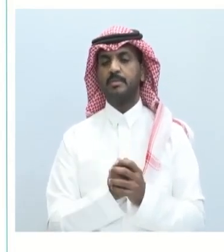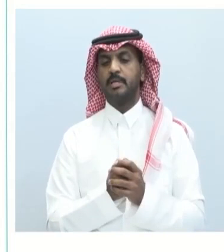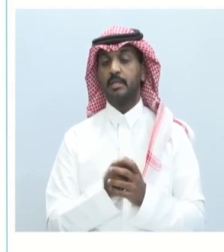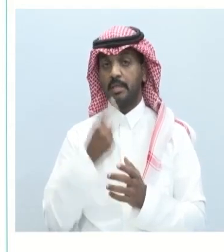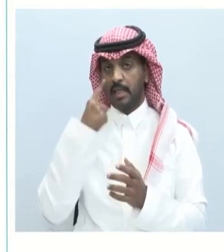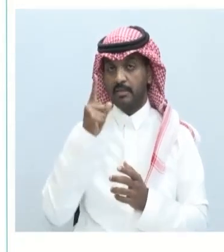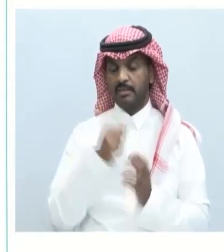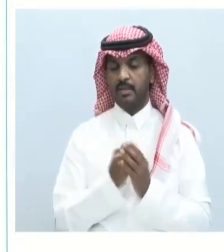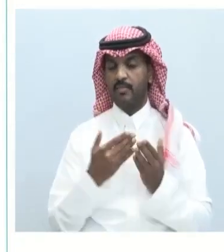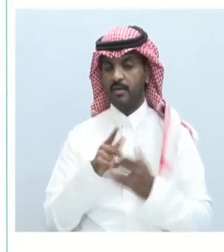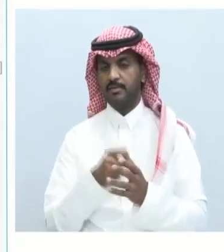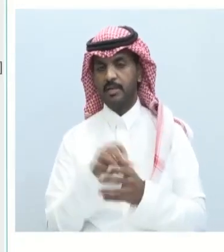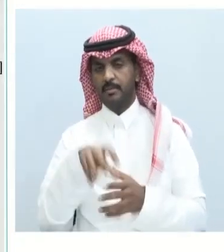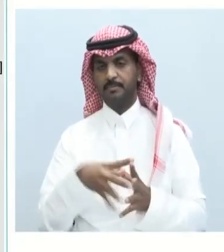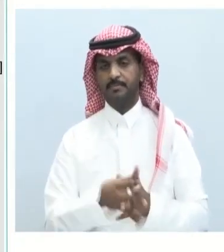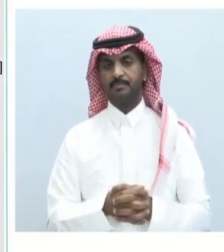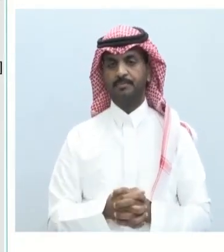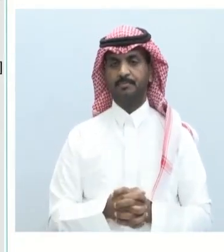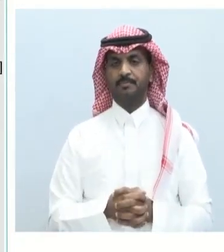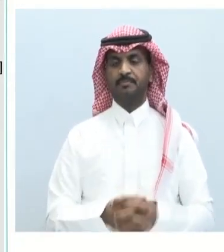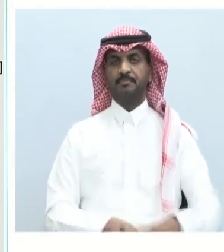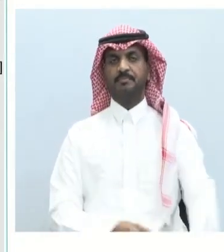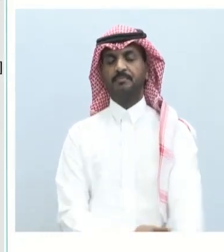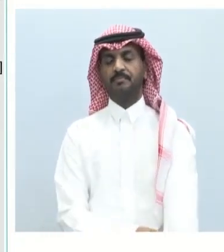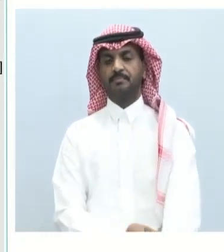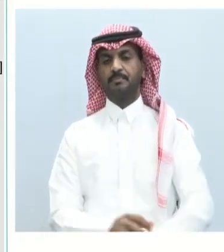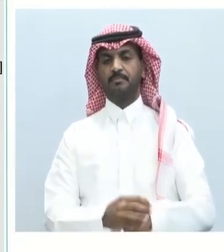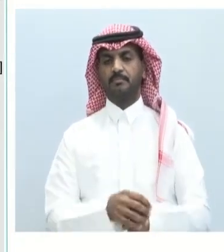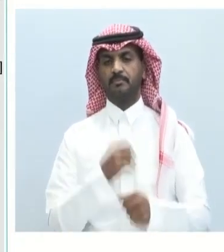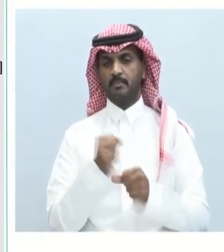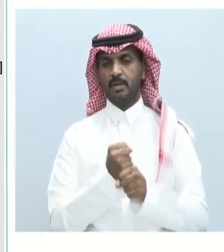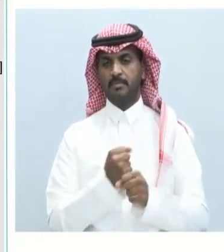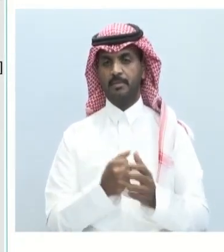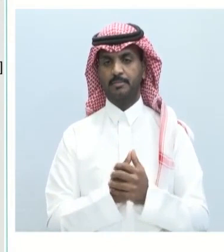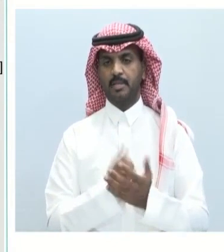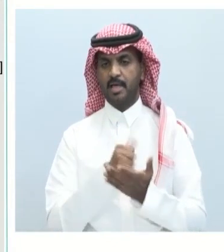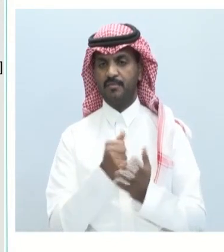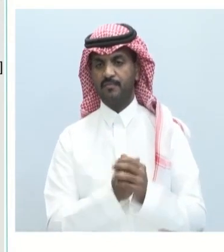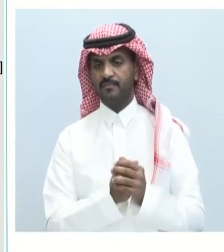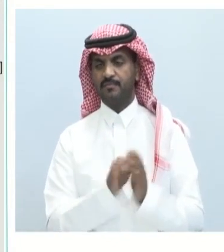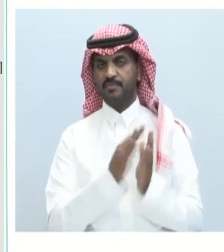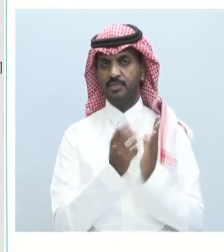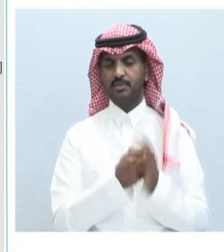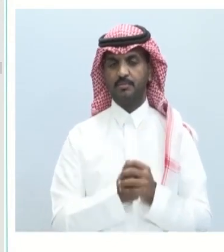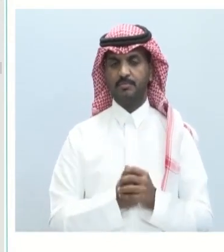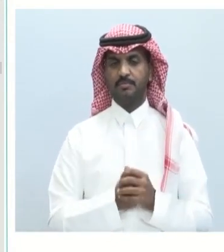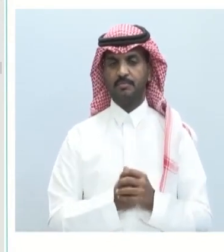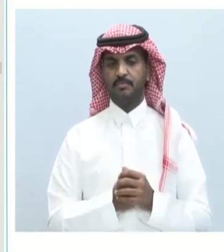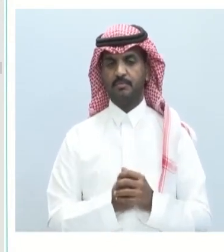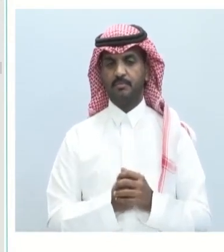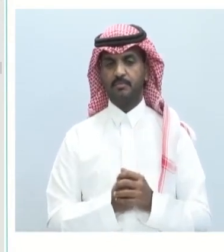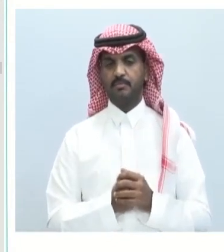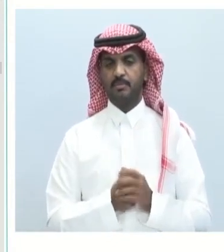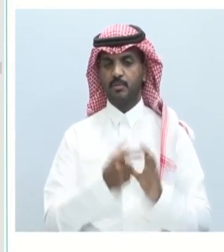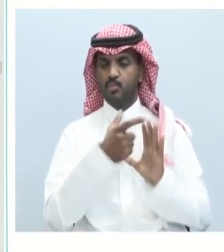التحذير اضغط على نعم تطبيق عملي على حذف سجل نريد على سبيل المثال حذف سجل من